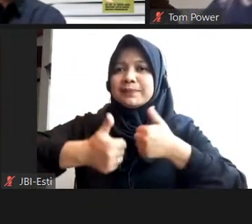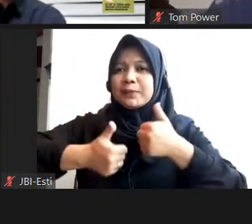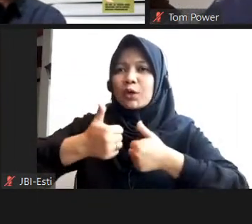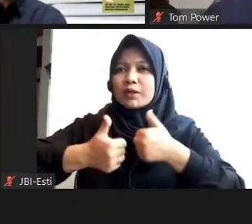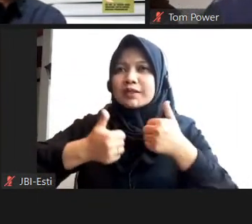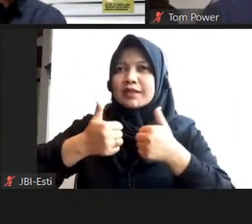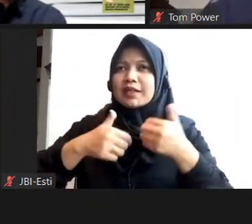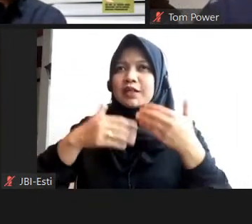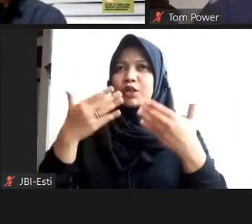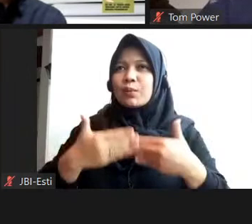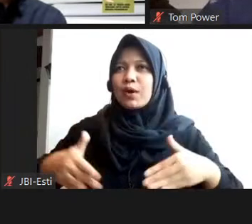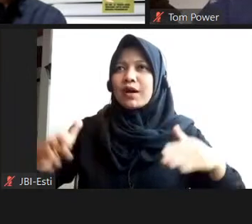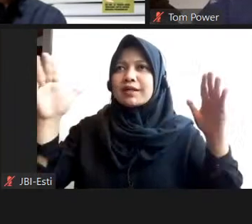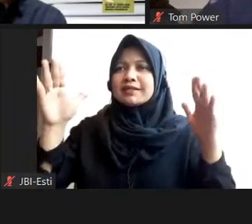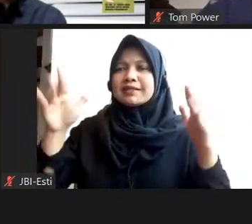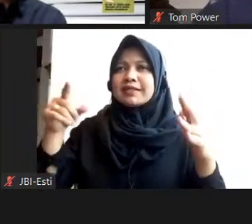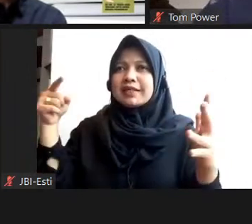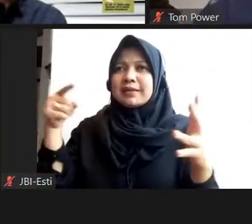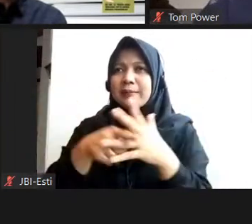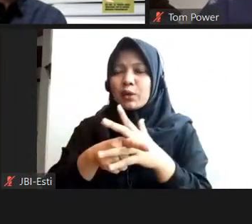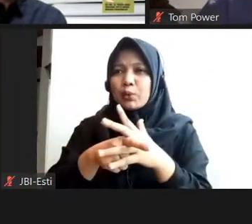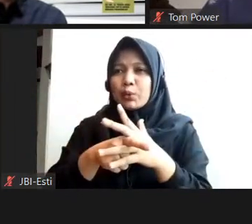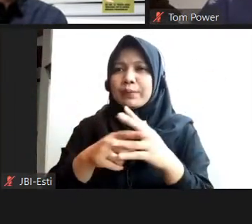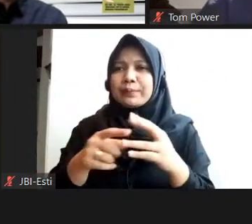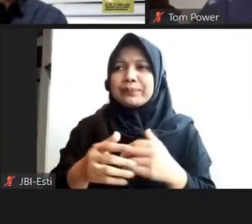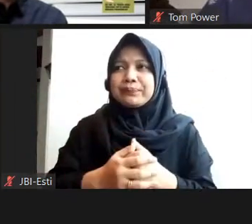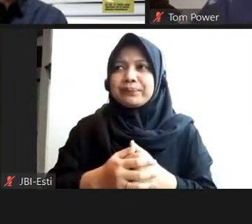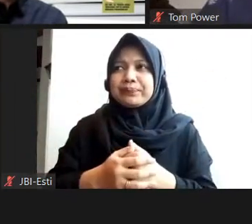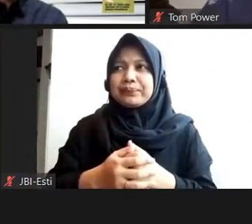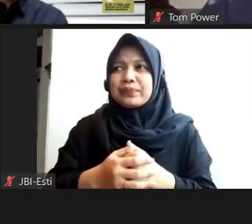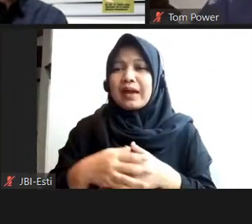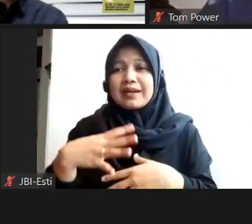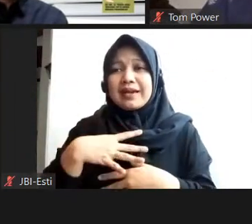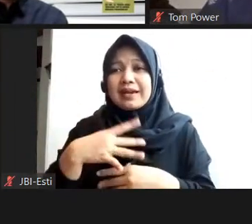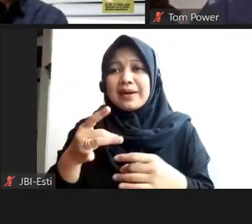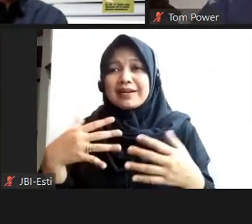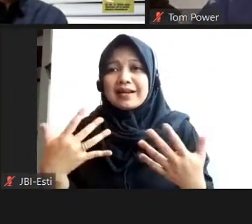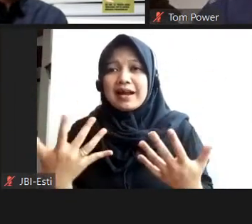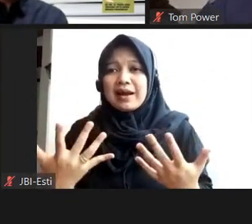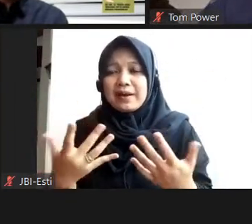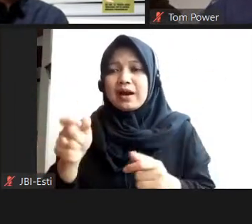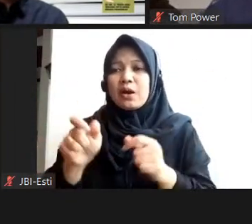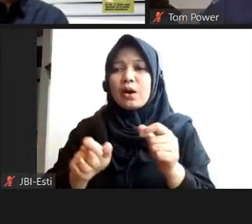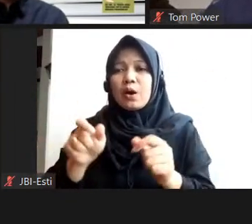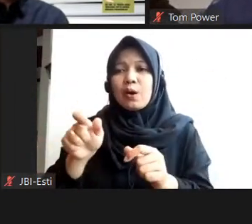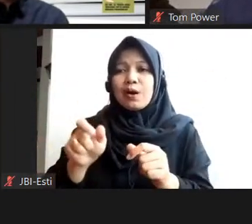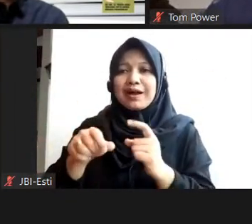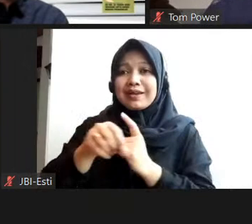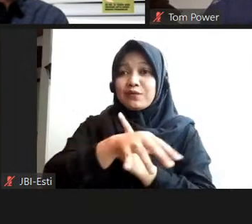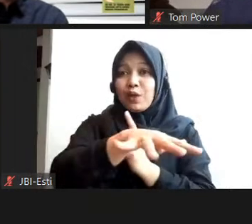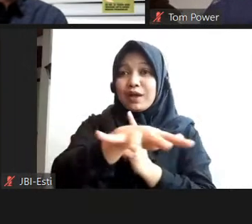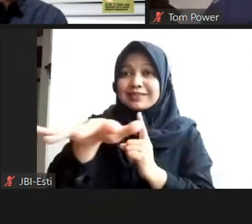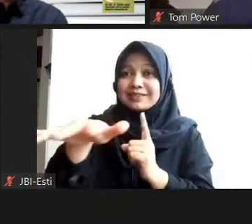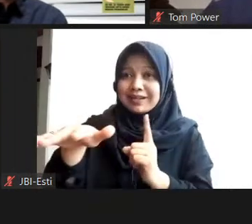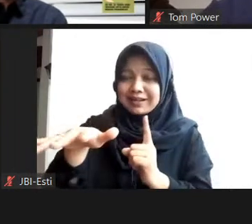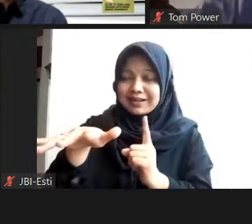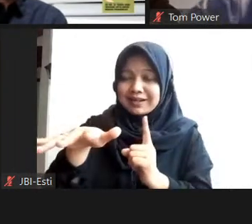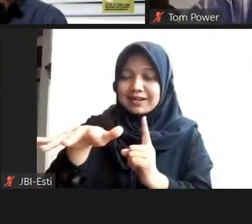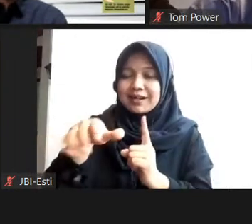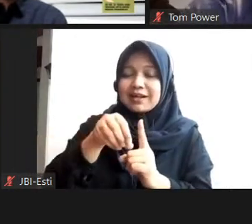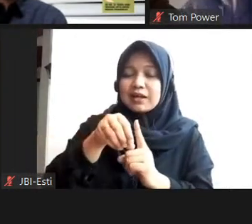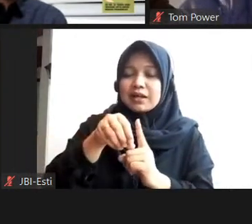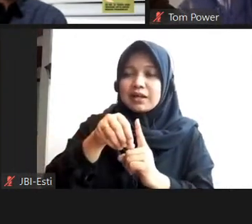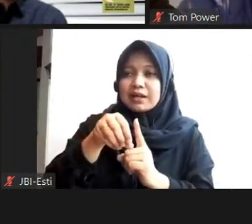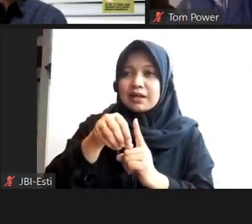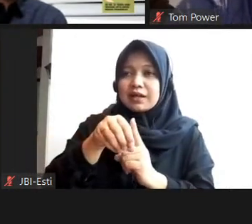pemilihan umum. Yang menarik bahwa influencer ini kemudian di,